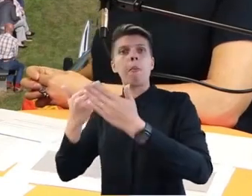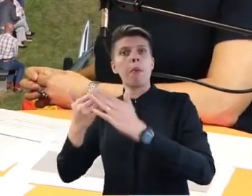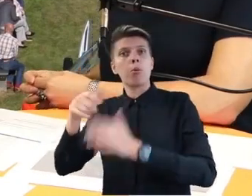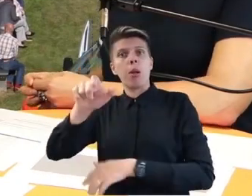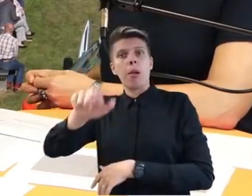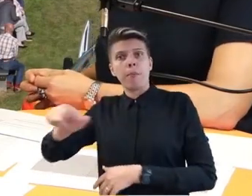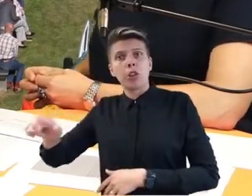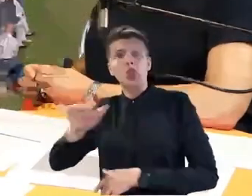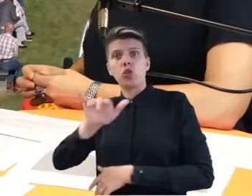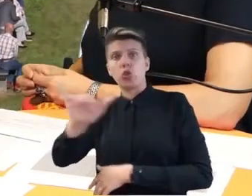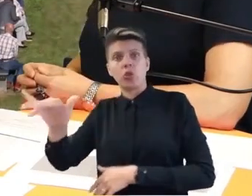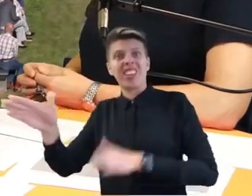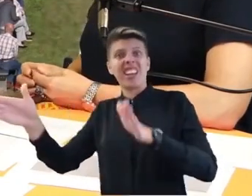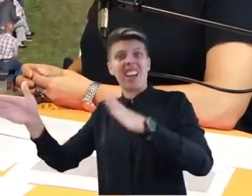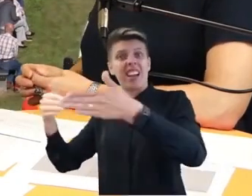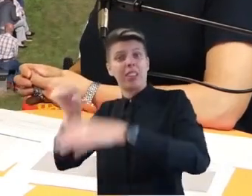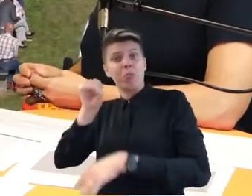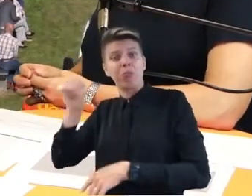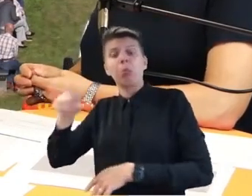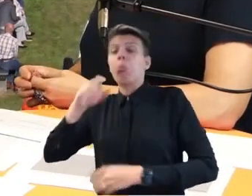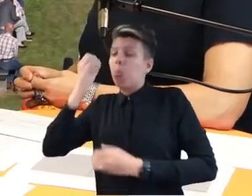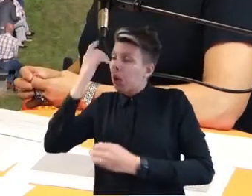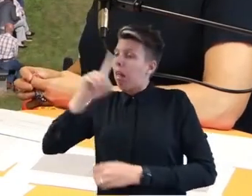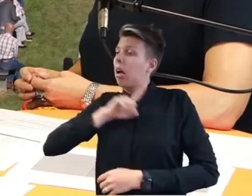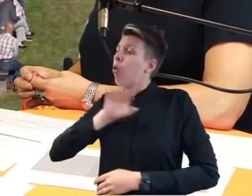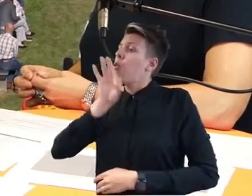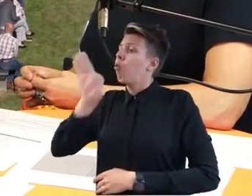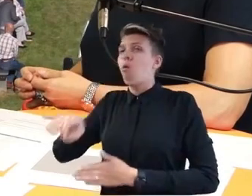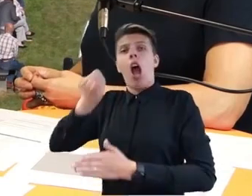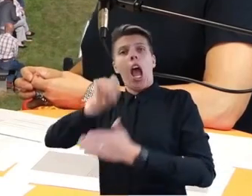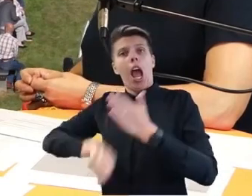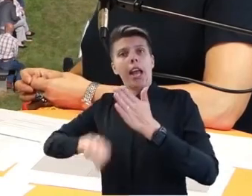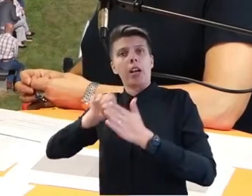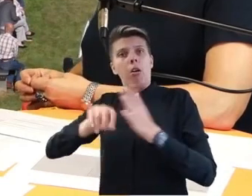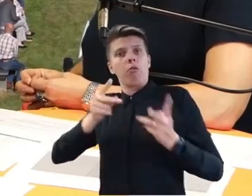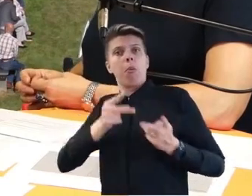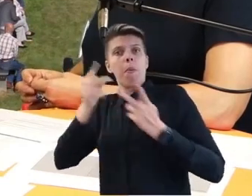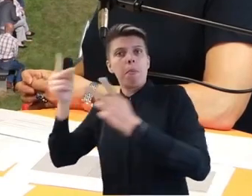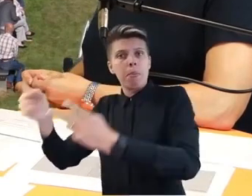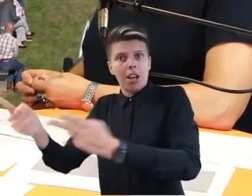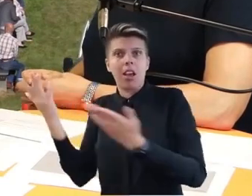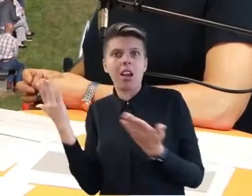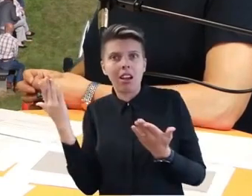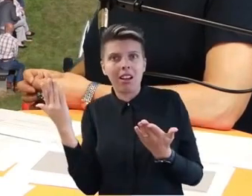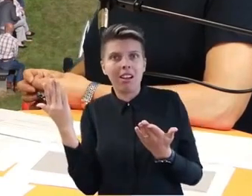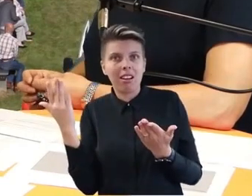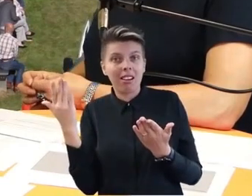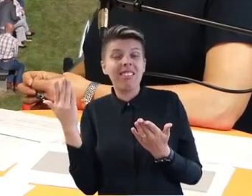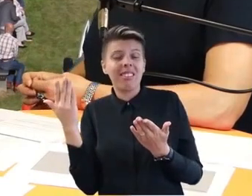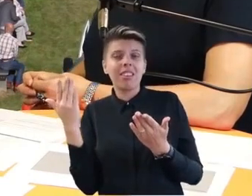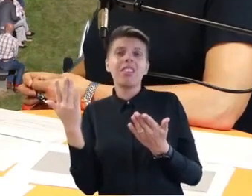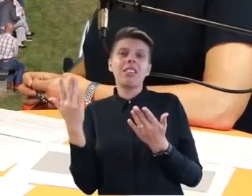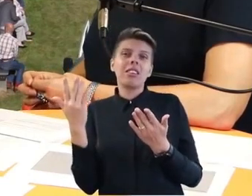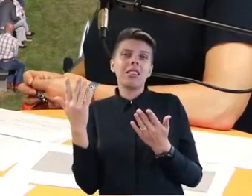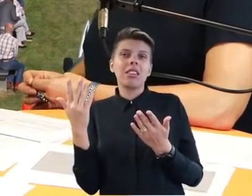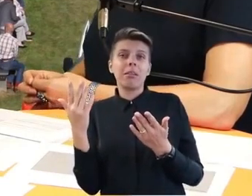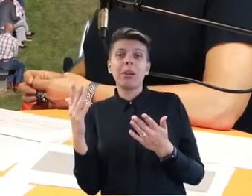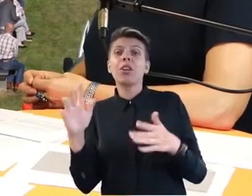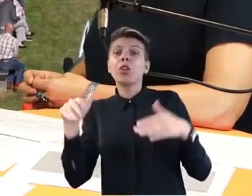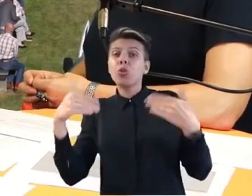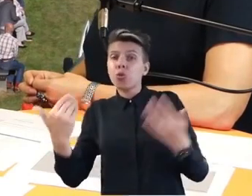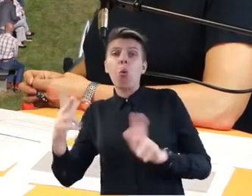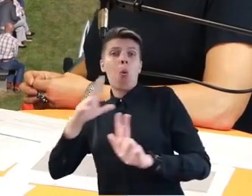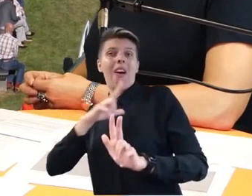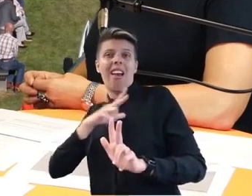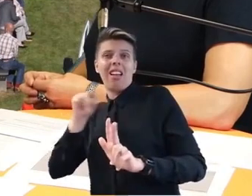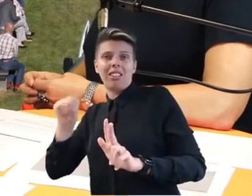tatsächlich dann in quarantäne mussten sehr schnell und so weiter als wir haben auf der einen seite eben diese mythen und auf der anderen seite die realität